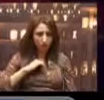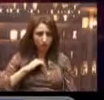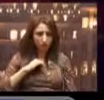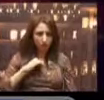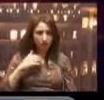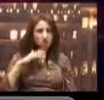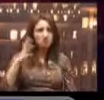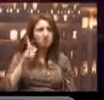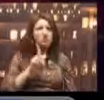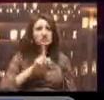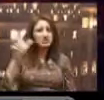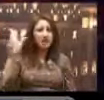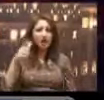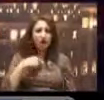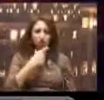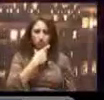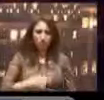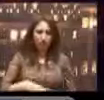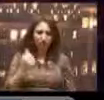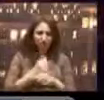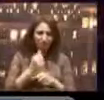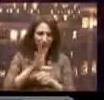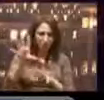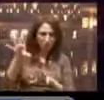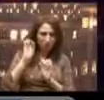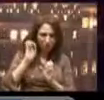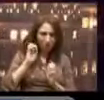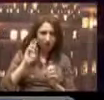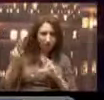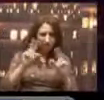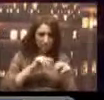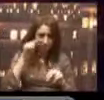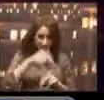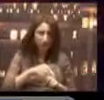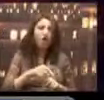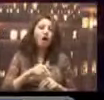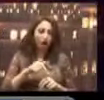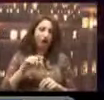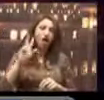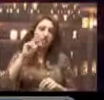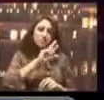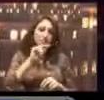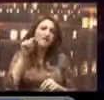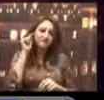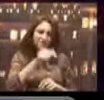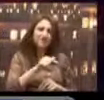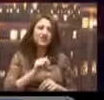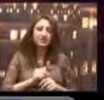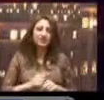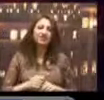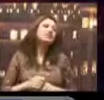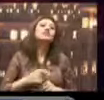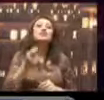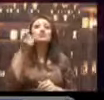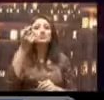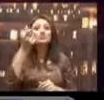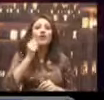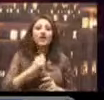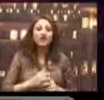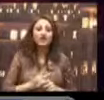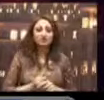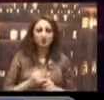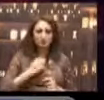ممكن اقول لك صحيح، تشابه بيني وبين الشخصيه نفسها في حاجات، في الحلم، في حاجات بس في الحلم بتاعه في الحلم طبعا. بس قصدي